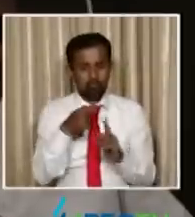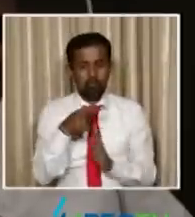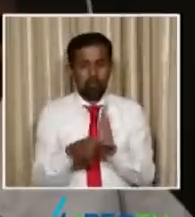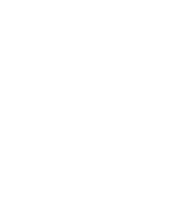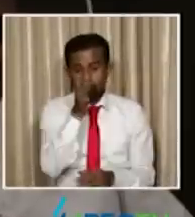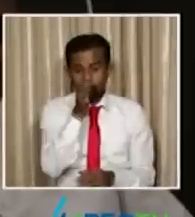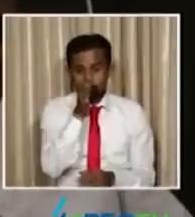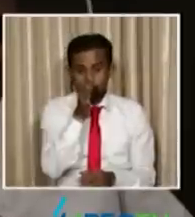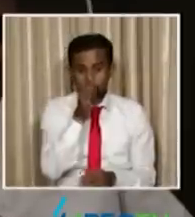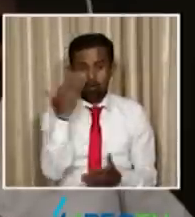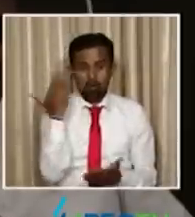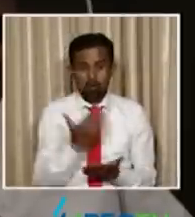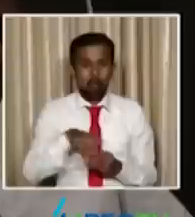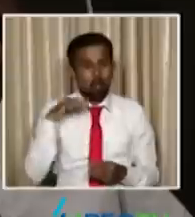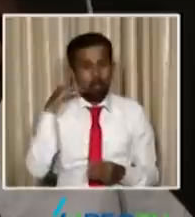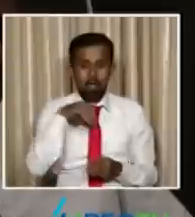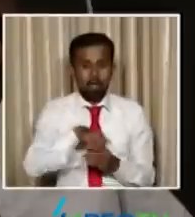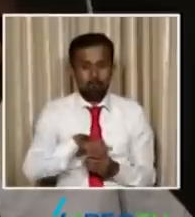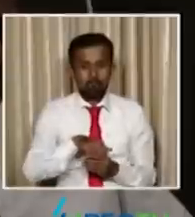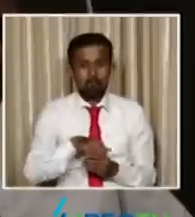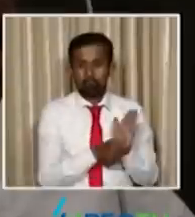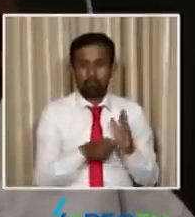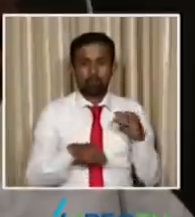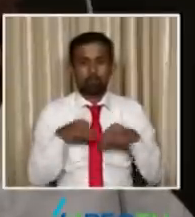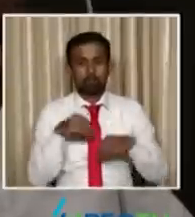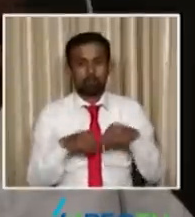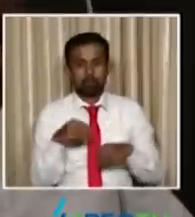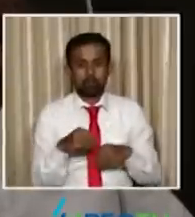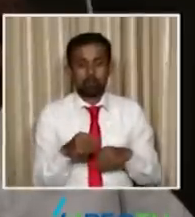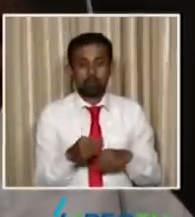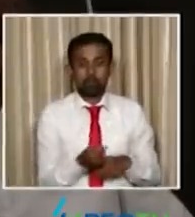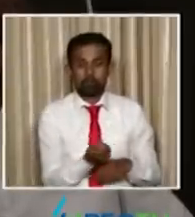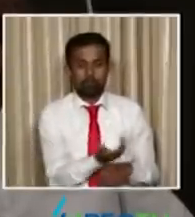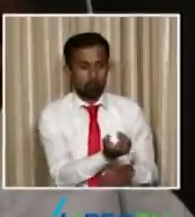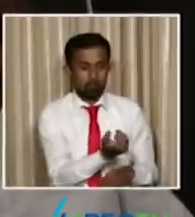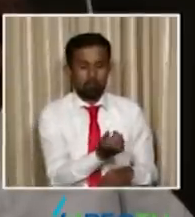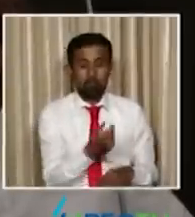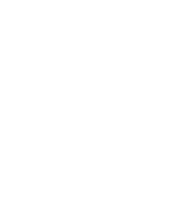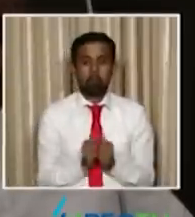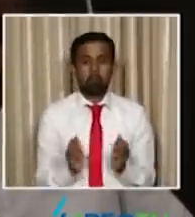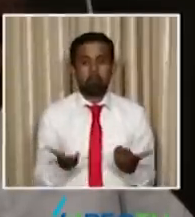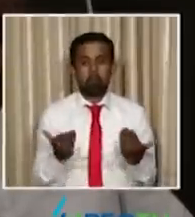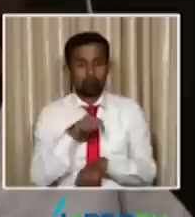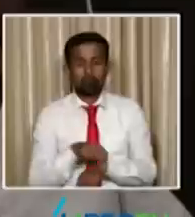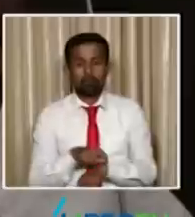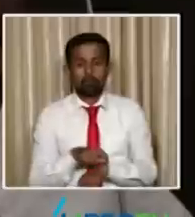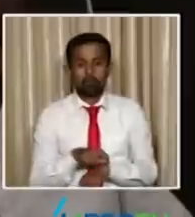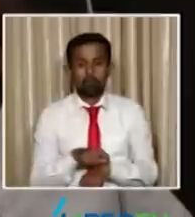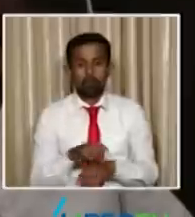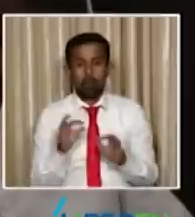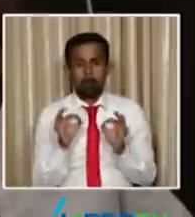වංචාව දූෂණය නතර වෙයි කියන අරමුණ මෙද වසරක් කොට ඒ කප්පං ගන්න දේශපාලනේ ආරම්භ වෙලා තියෙනවා. ඊයේ පෙරේදා